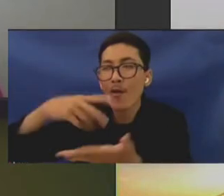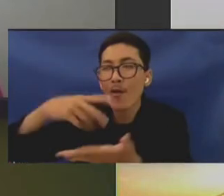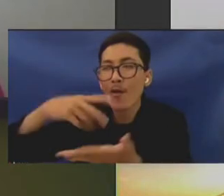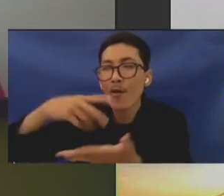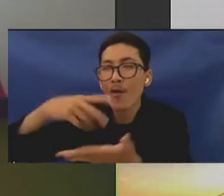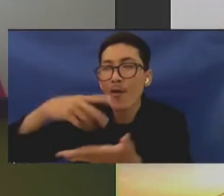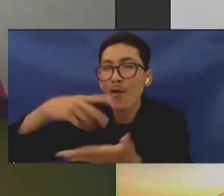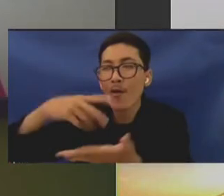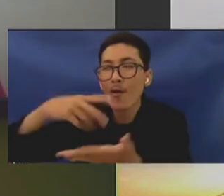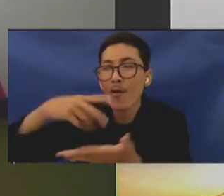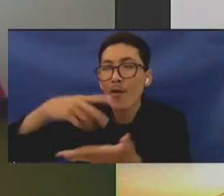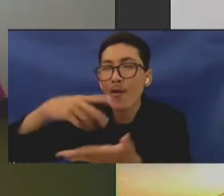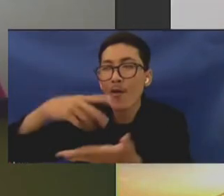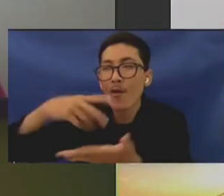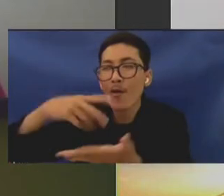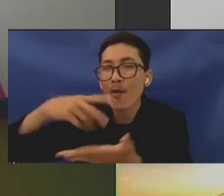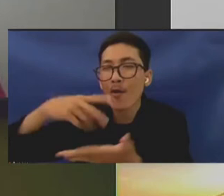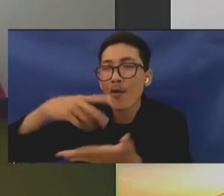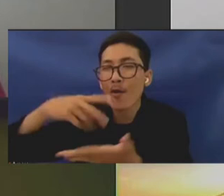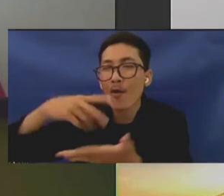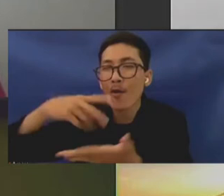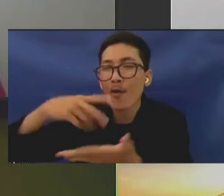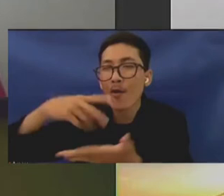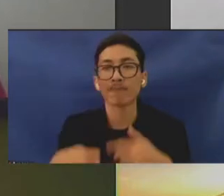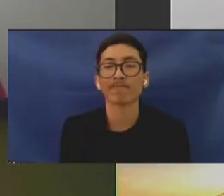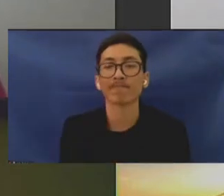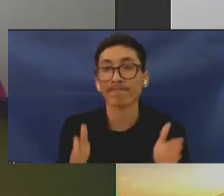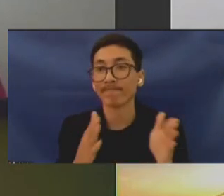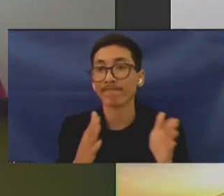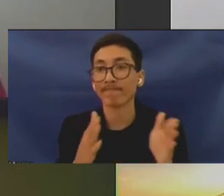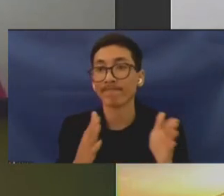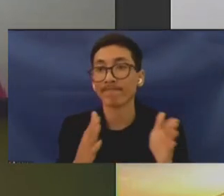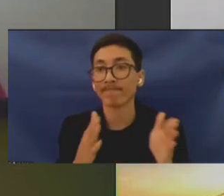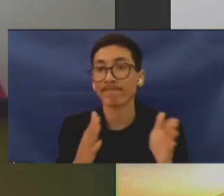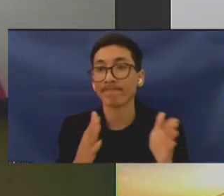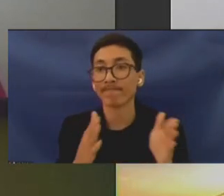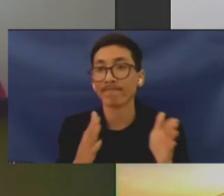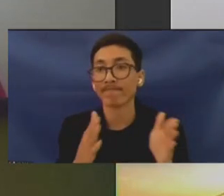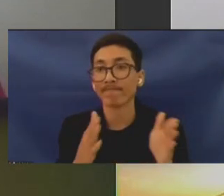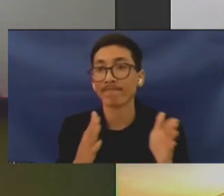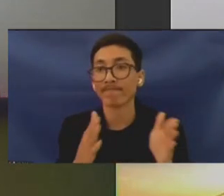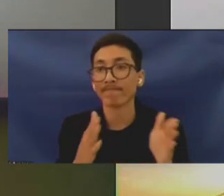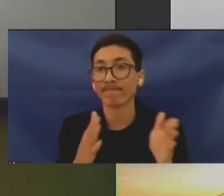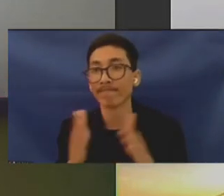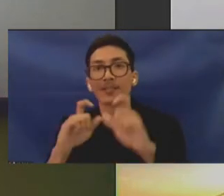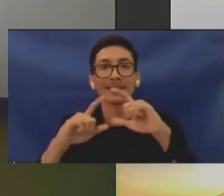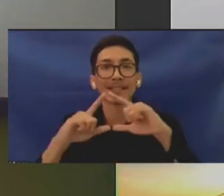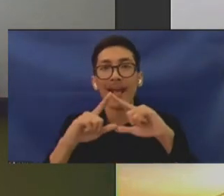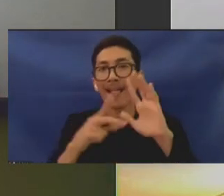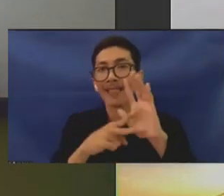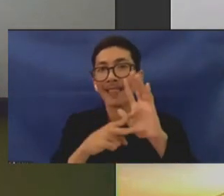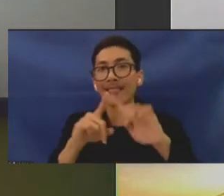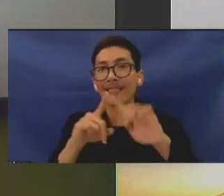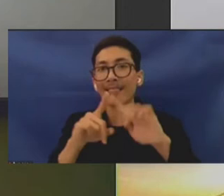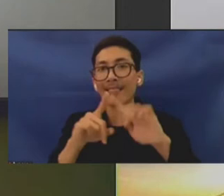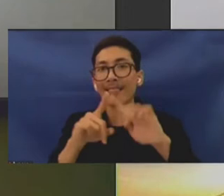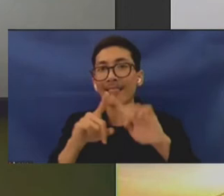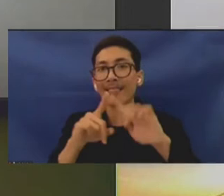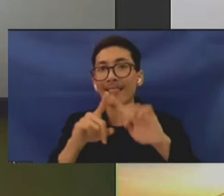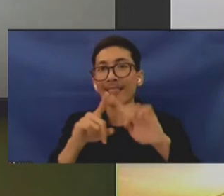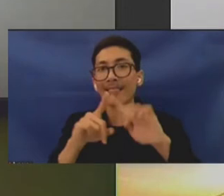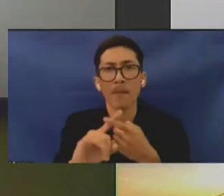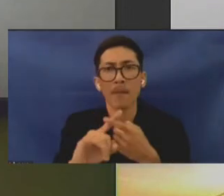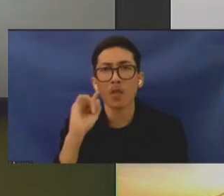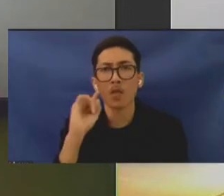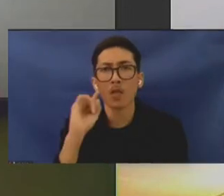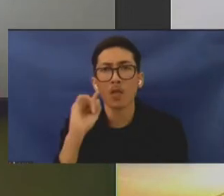dengan talent gitu, dan mungkin buat teman-teman disabilitas tuli banyak hal yang mungkin bisa dieksplor terkait